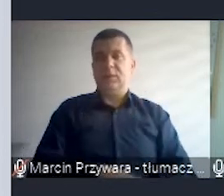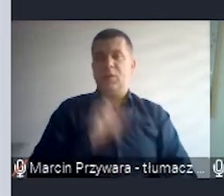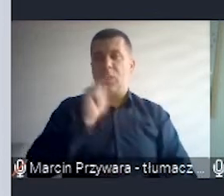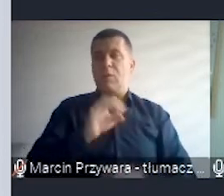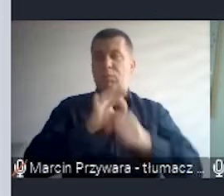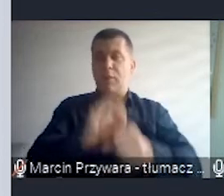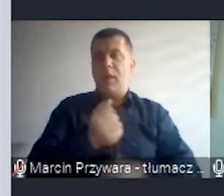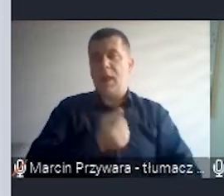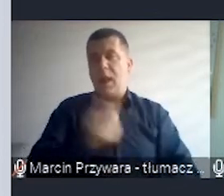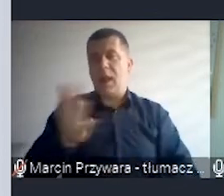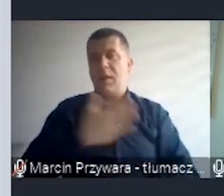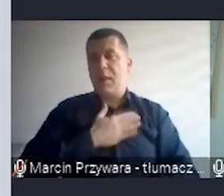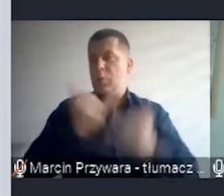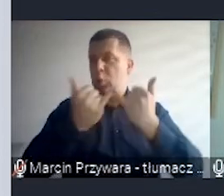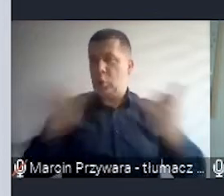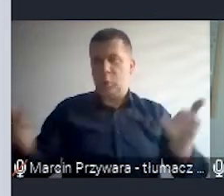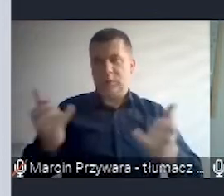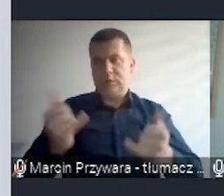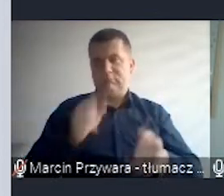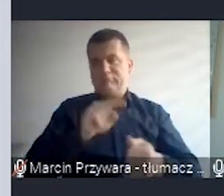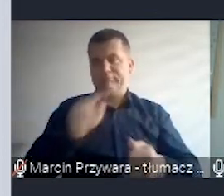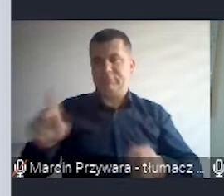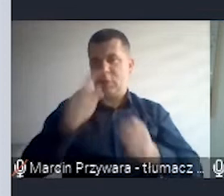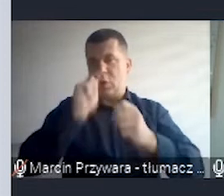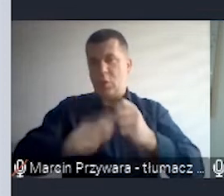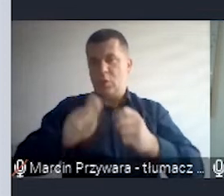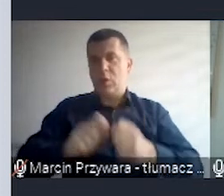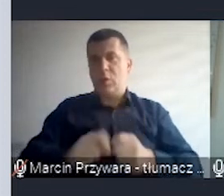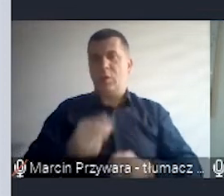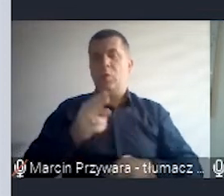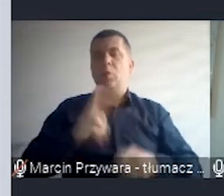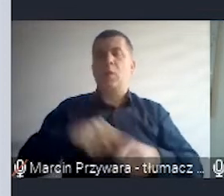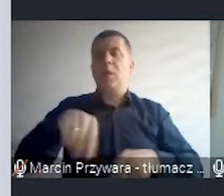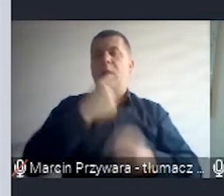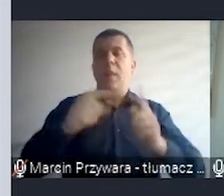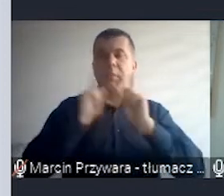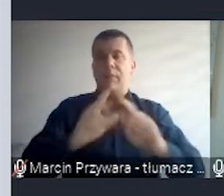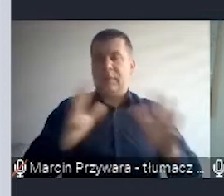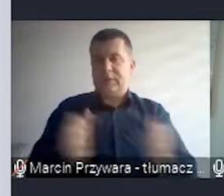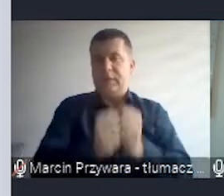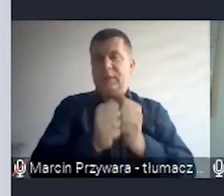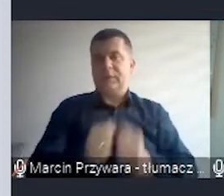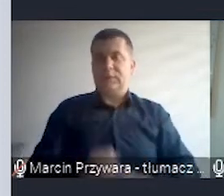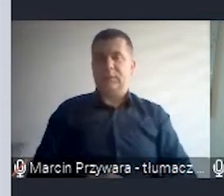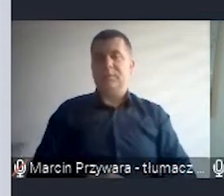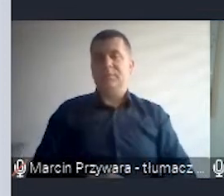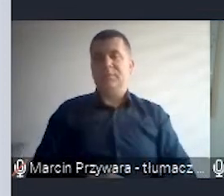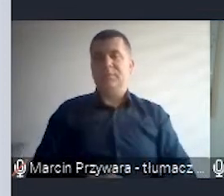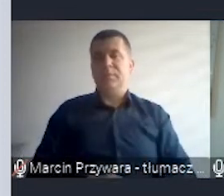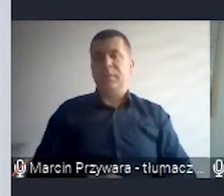nam wprowadzą kilka rodzajów kontroli, które nieprawidłowości identyfikować będą. Natomiast